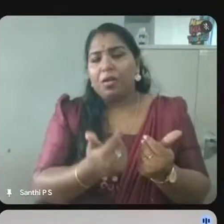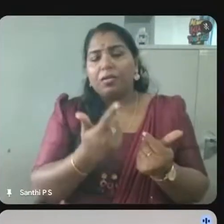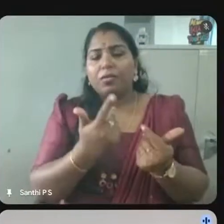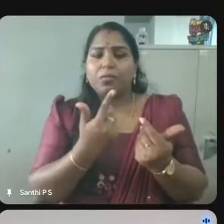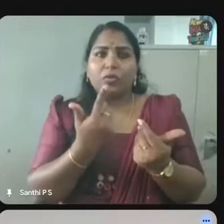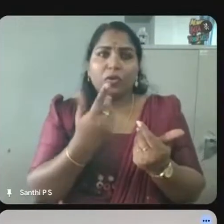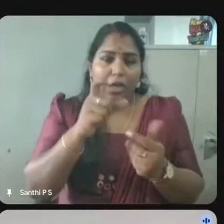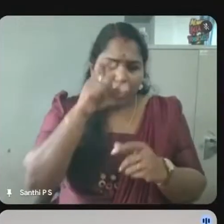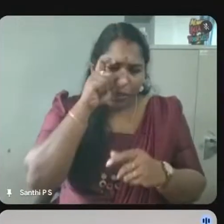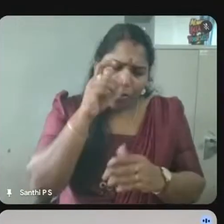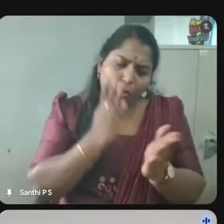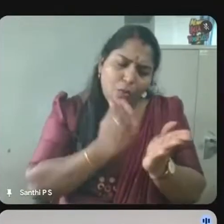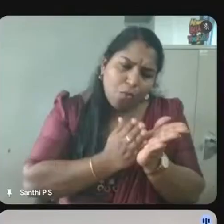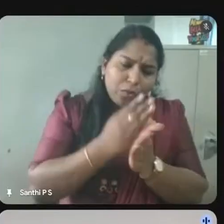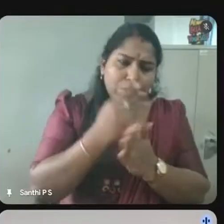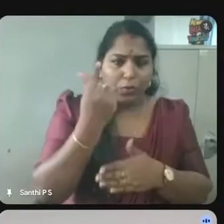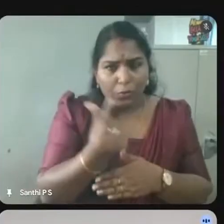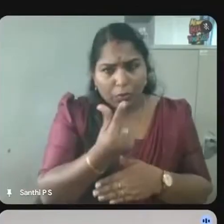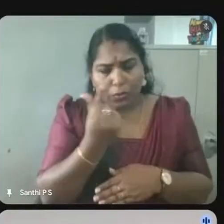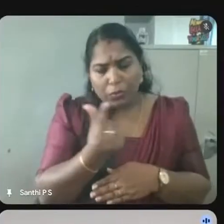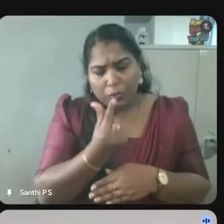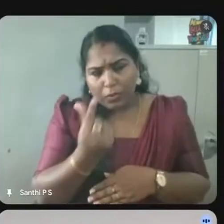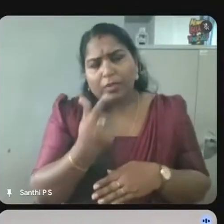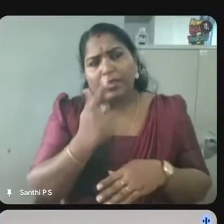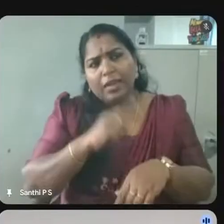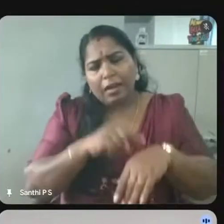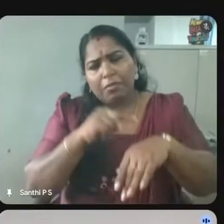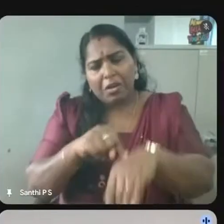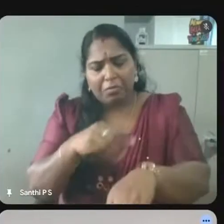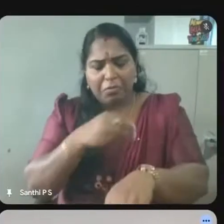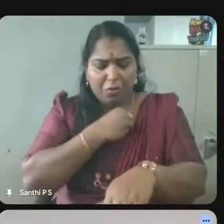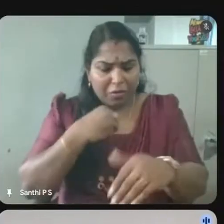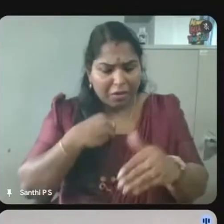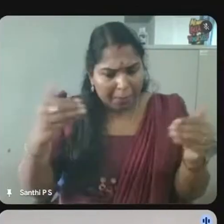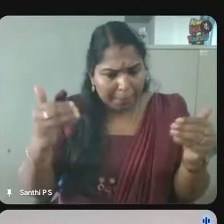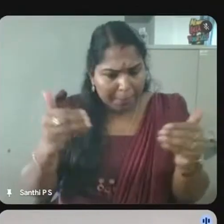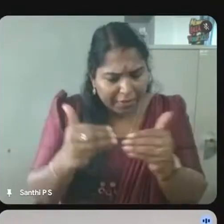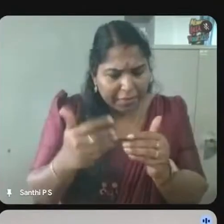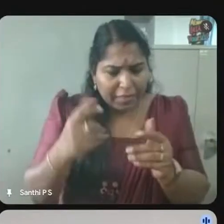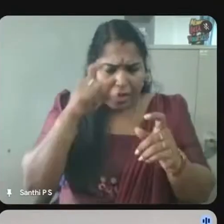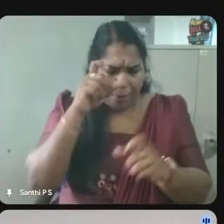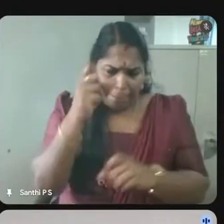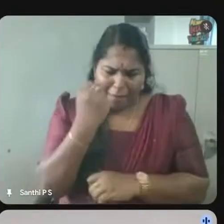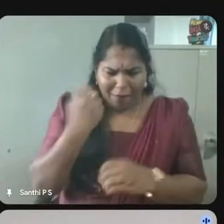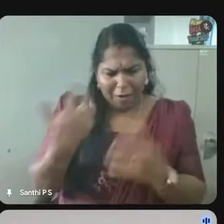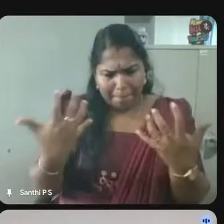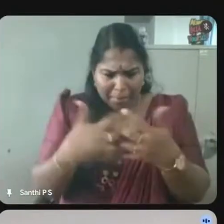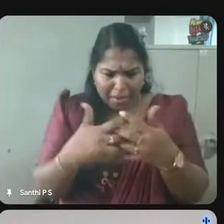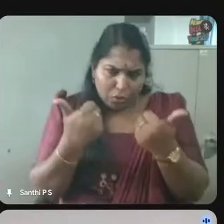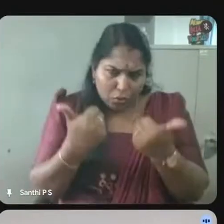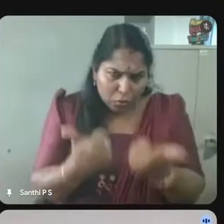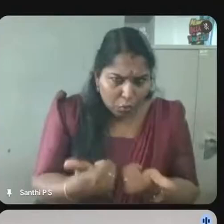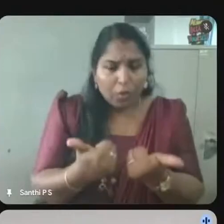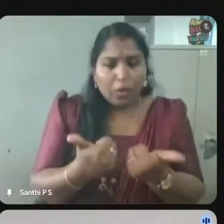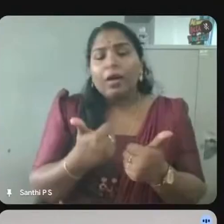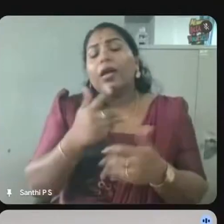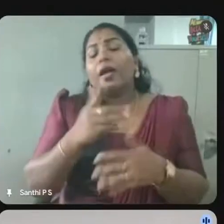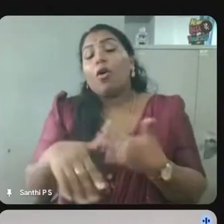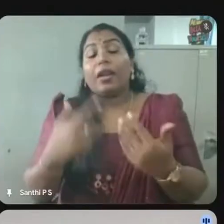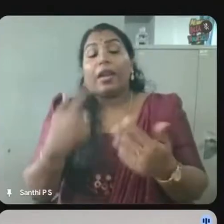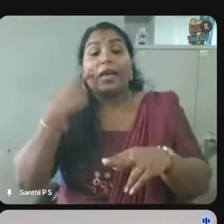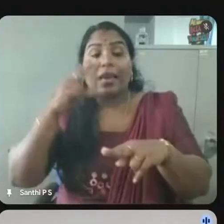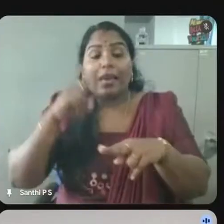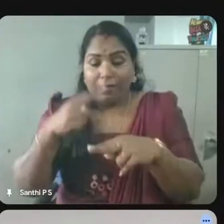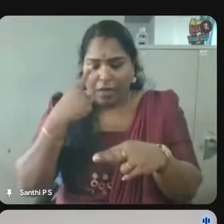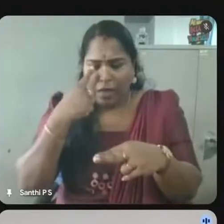കണ്ണട ഉപയോഗിച്ച് അത് കറക്റ്റായിട്ട് അതിന്റെ ചെക്കപ്പ് ചെയ്ത് കറക്റ്റ് പവർ വെച്ച്, അല്ലെങ്കിൽ ഒരു കാറ്ററാക്ട് വരികയാണെങ്കിൽ ആ കാറ്ററാക്ട് ടെസ്റ്റ് ചെയ്ത്